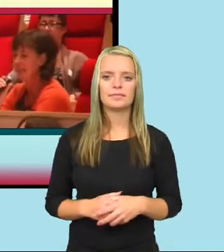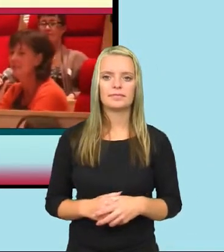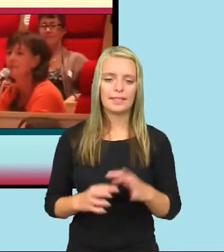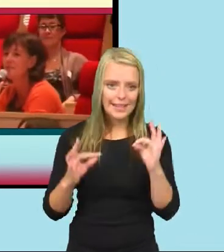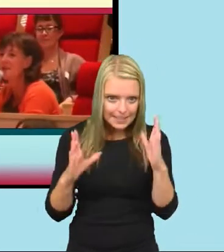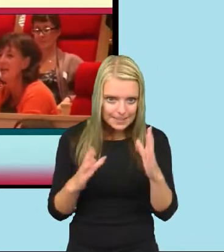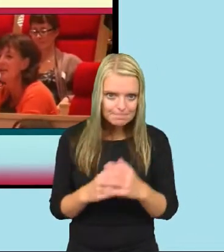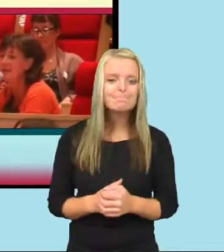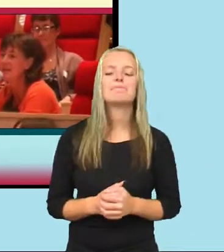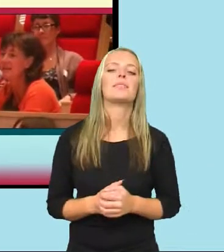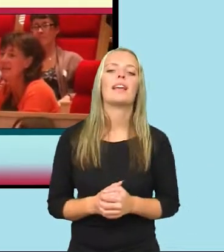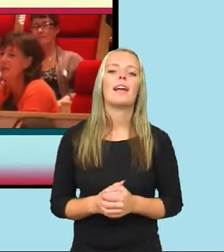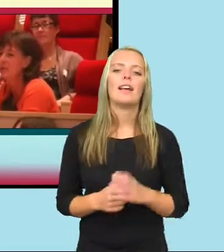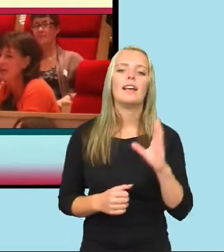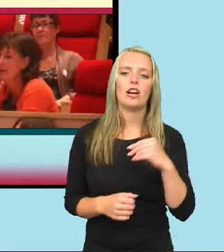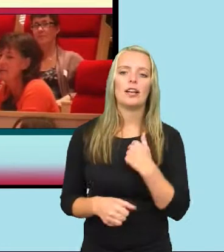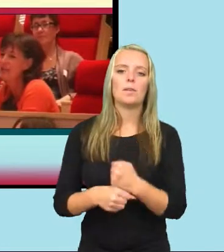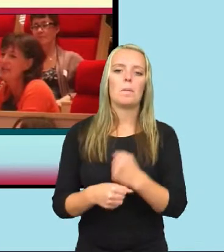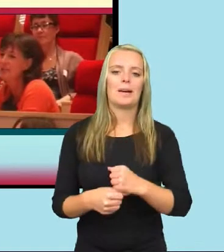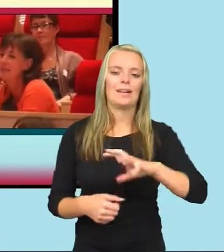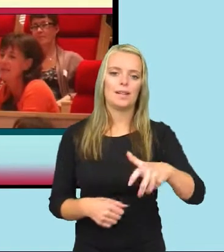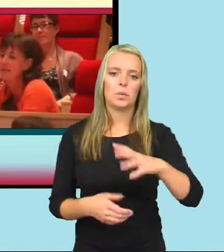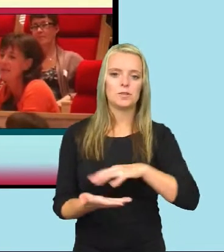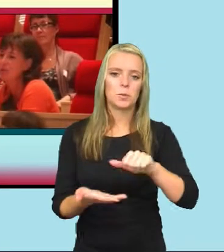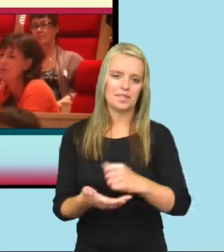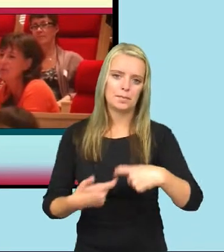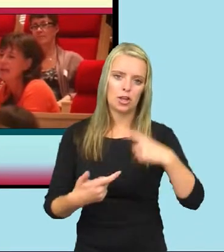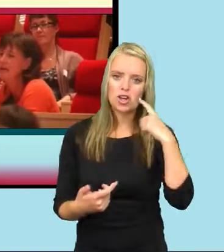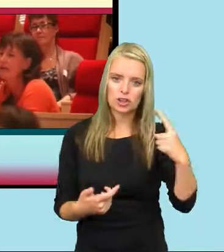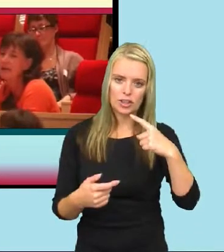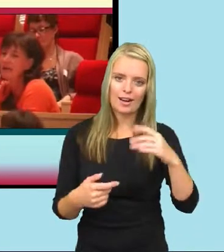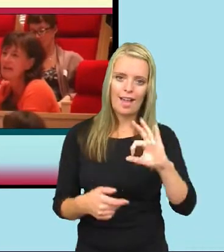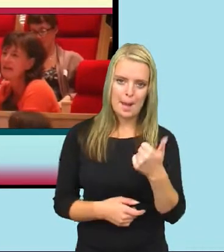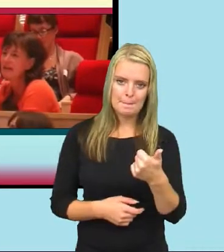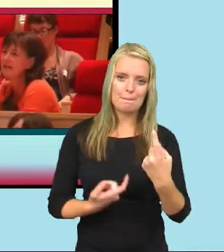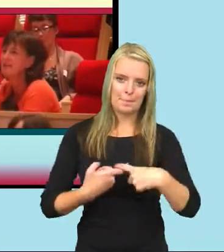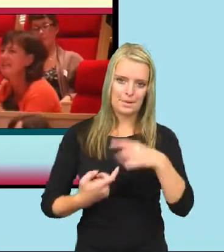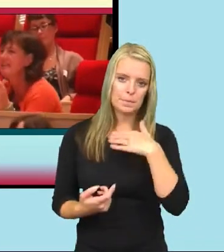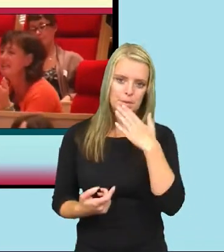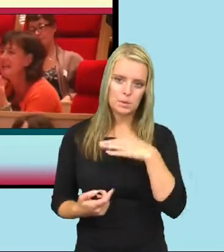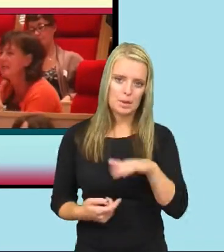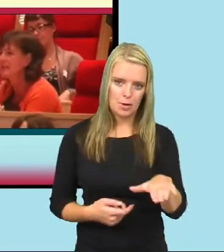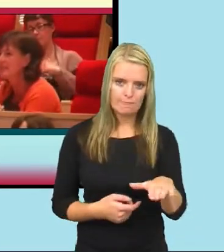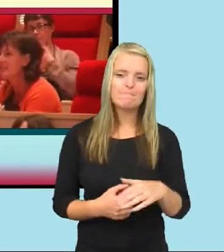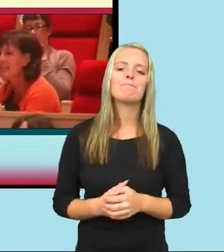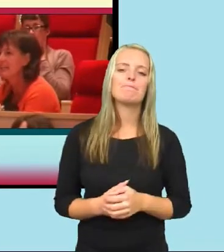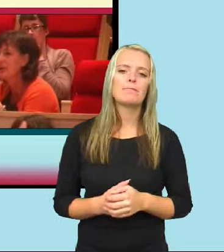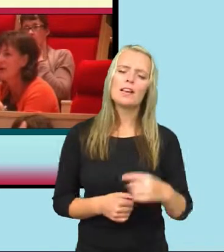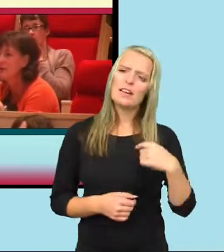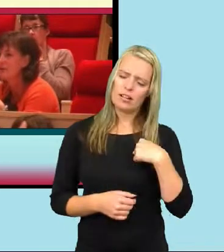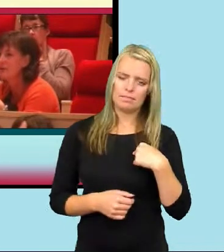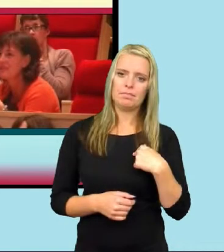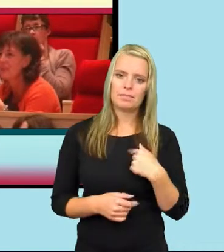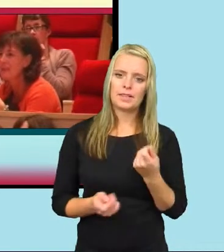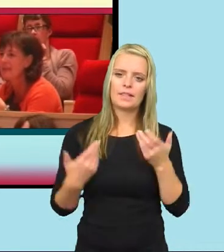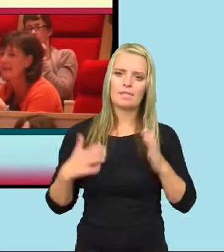Hej, hej. Jag arbetar i Region Skåne med hörselhabilitering för barn och ungdomar. Jag blev lite ställd när jag